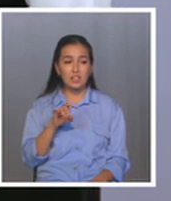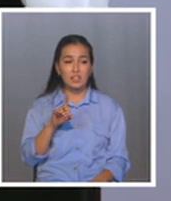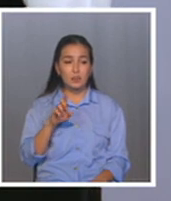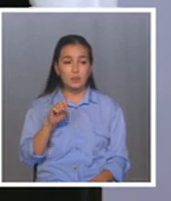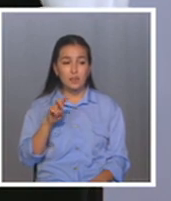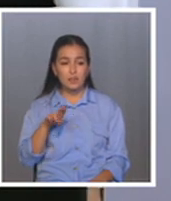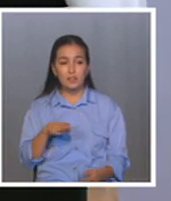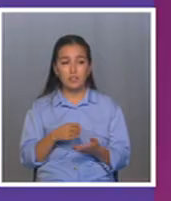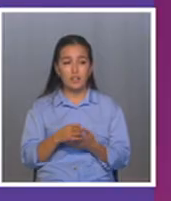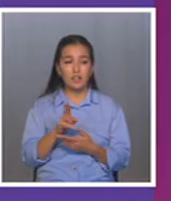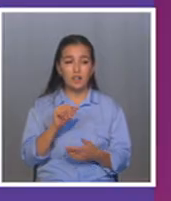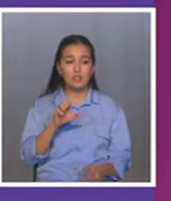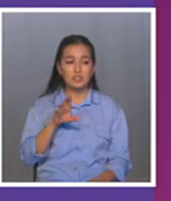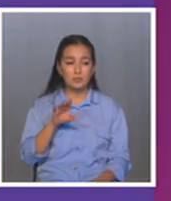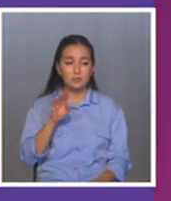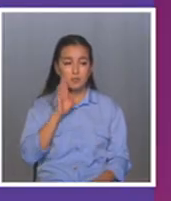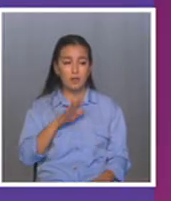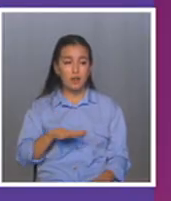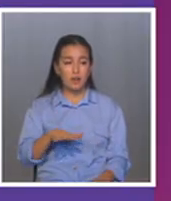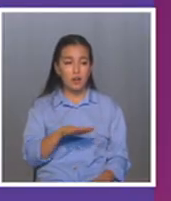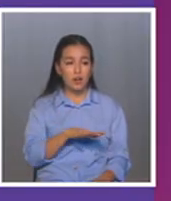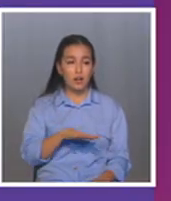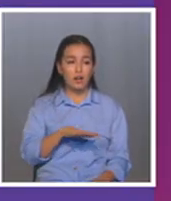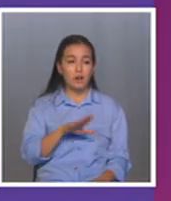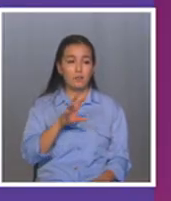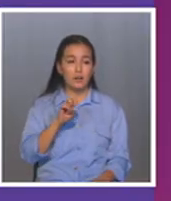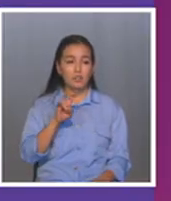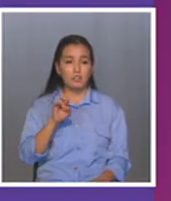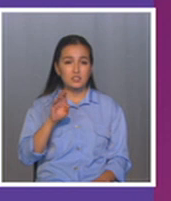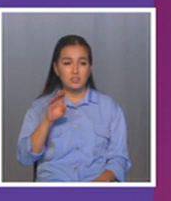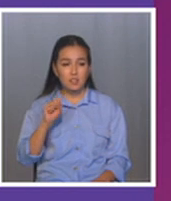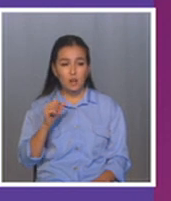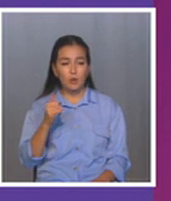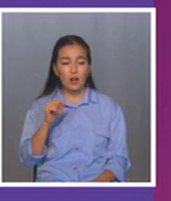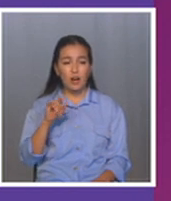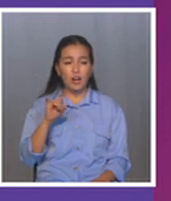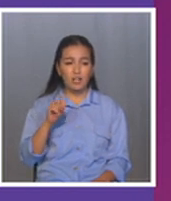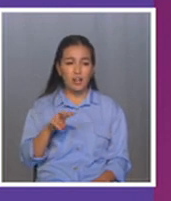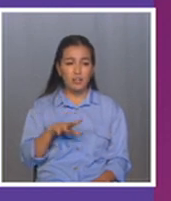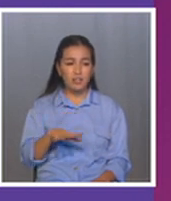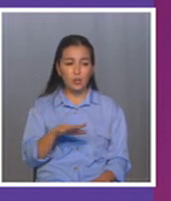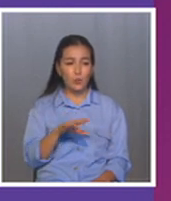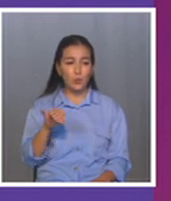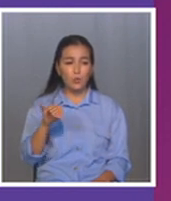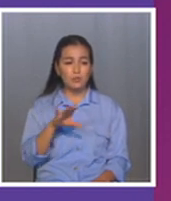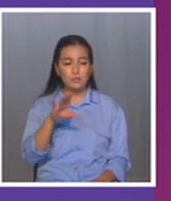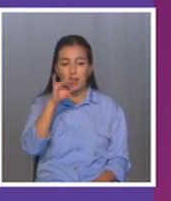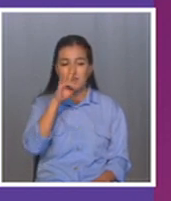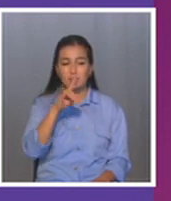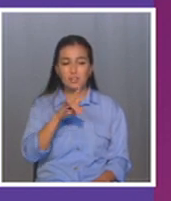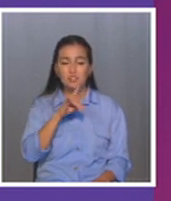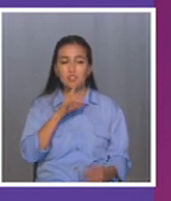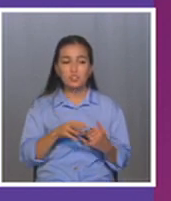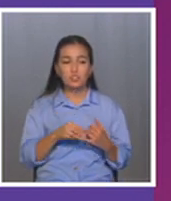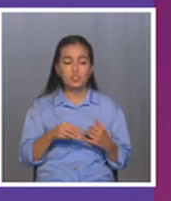арқылы Каспий маңы даласы, Маңғыстау, арал бойы нан өтіп,